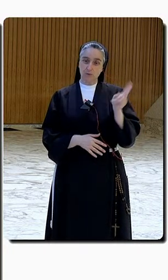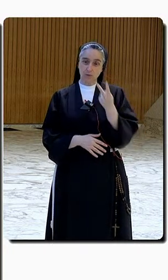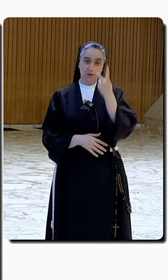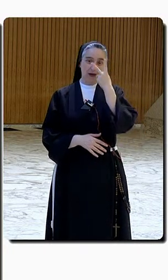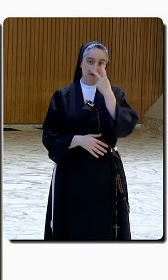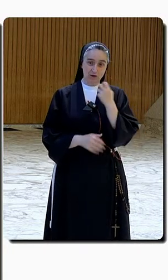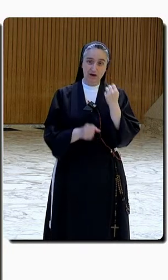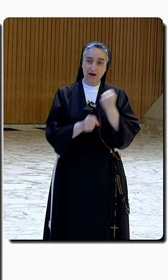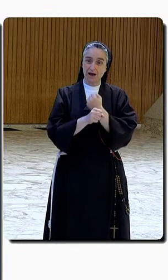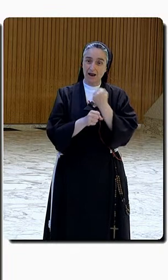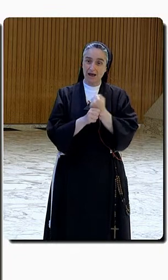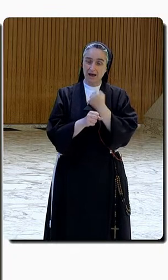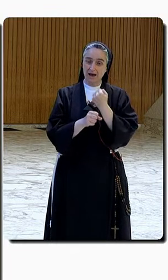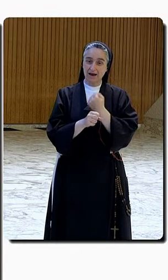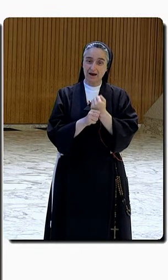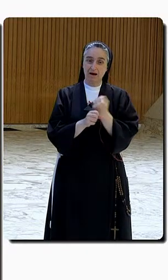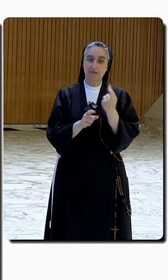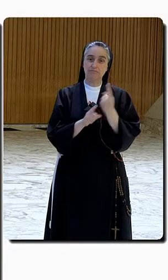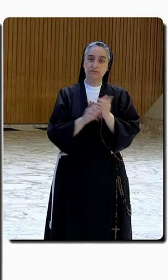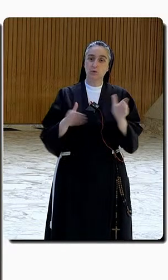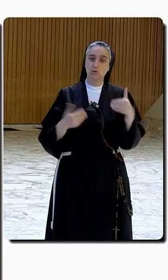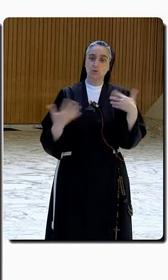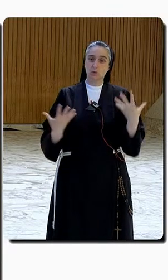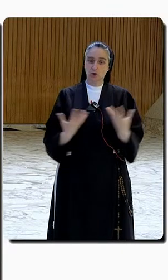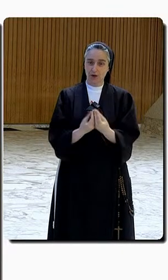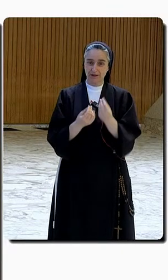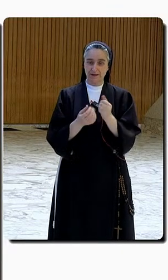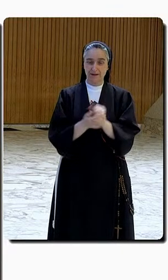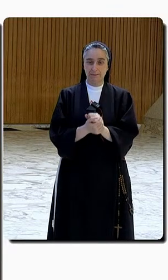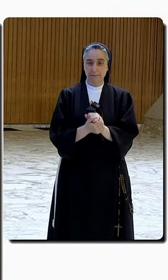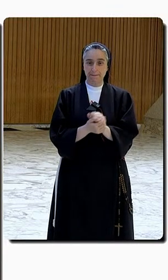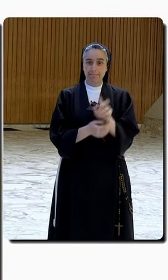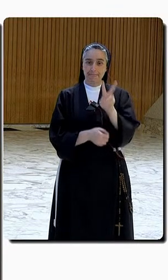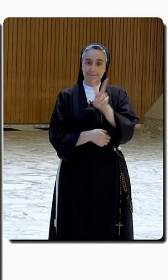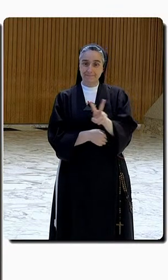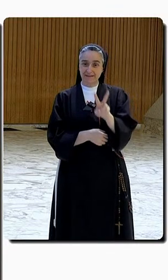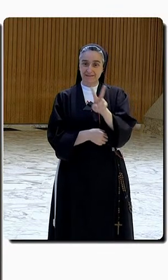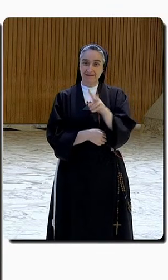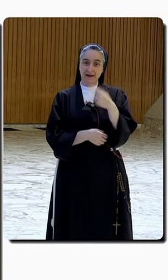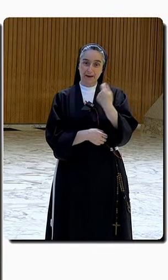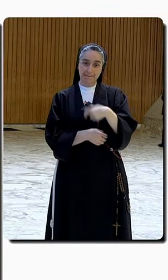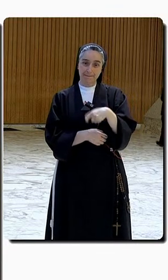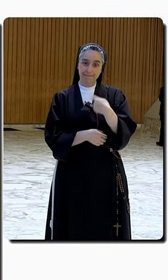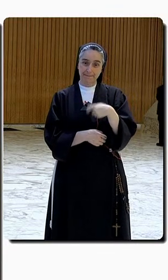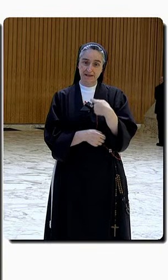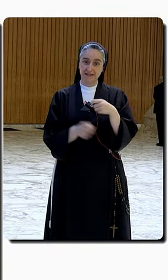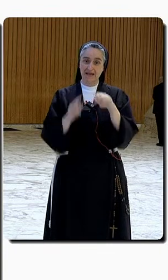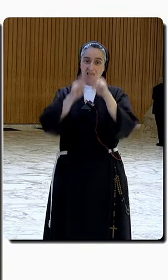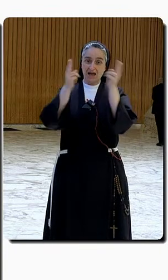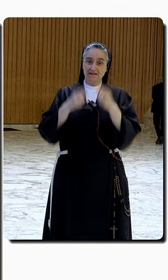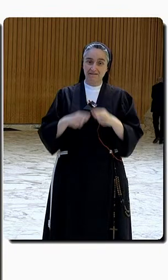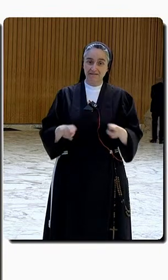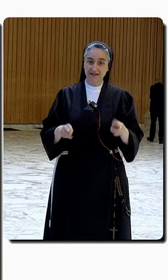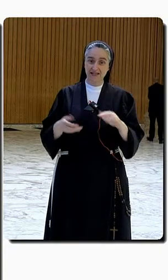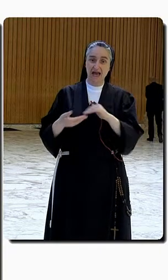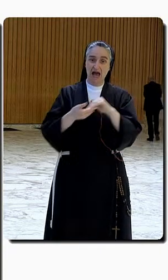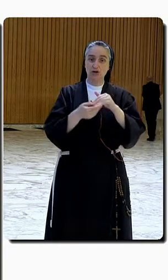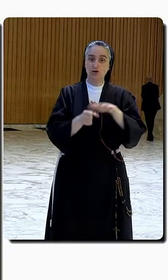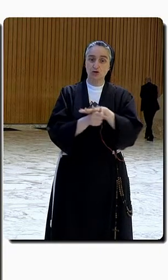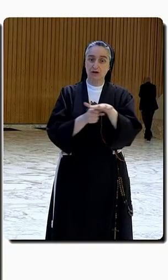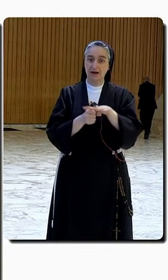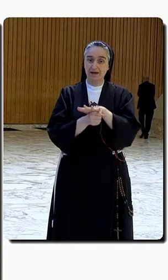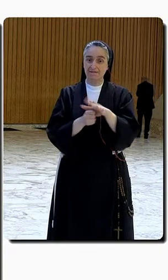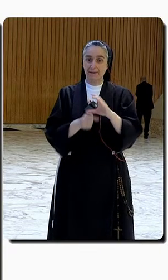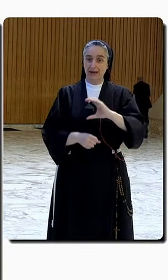e lavorano presso lo stesso studio. Vincenzo è presidente della Federazione delle Associazioni